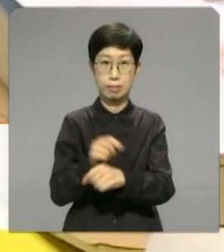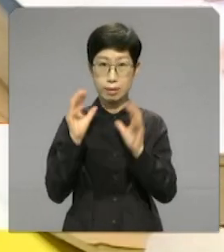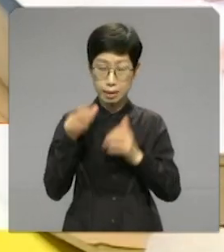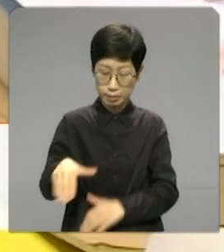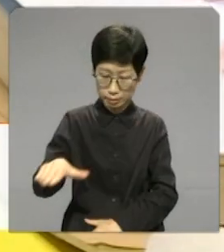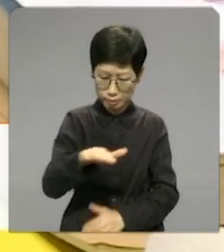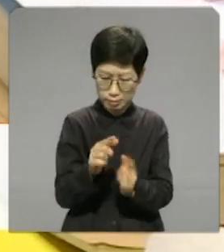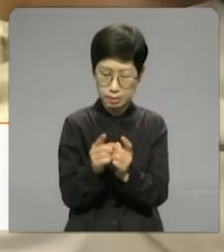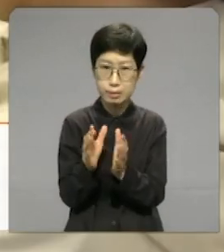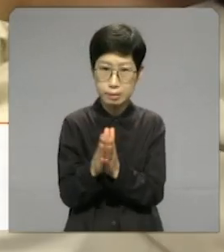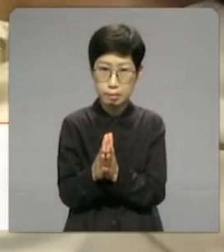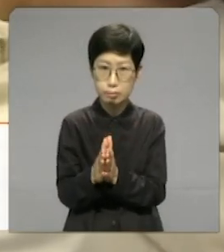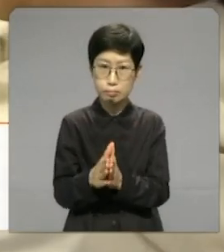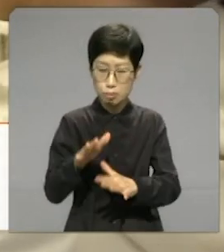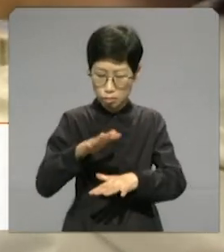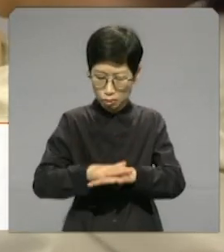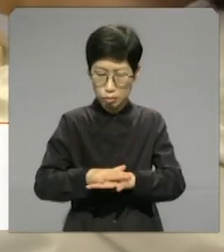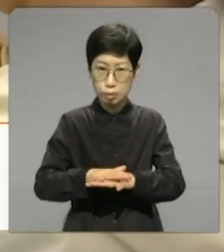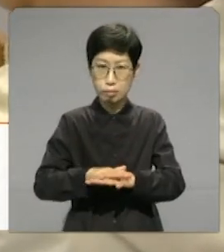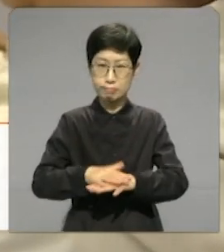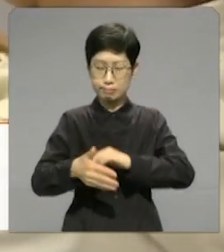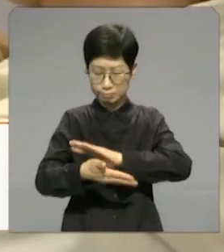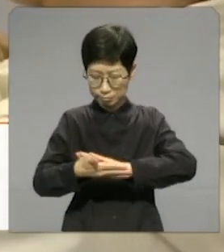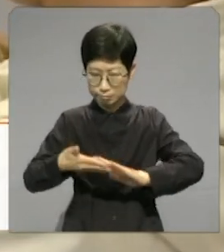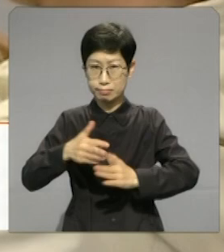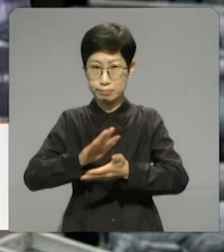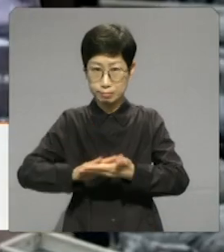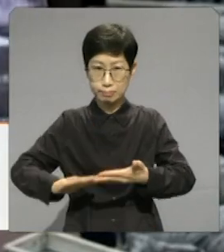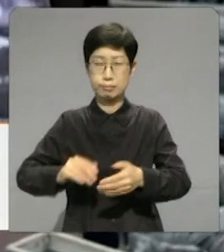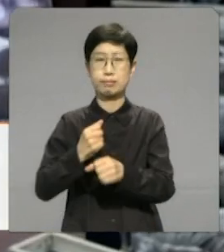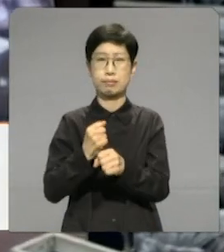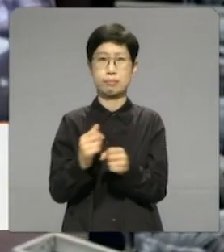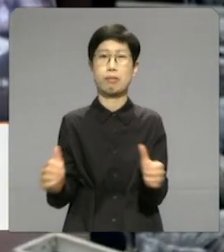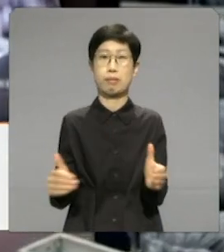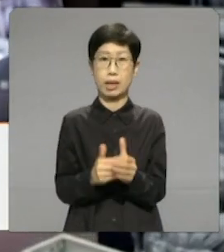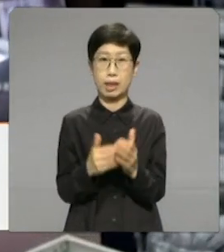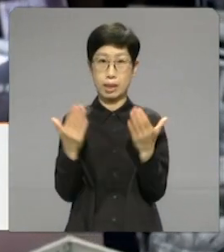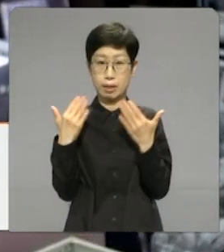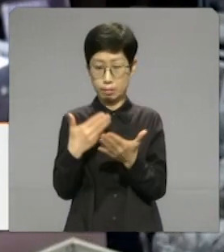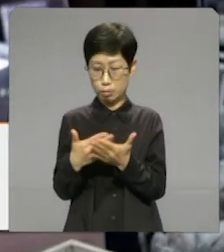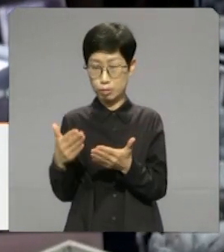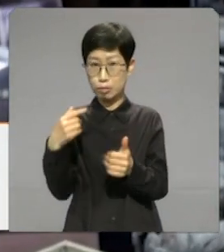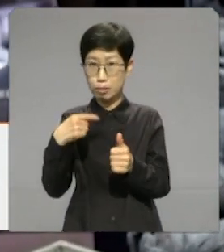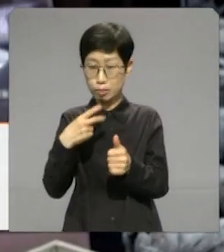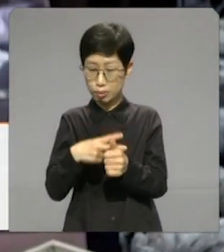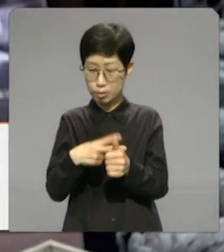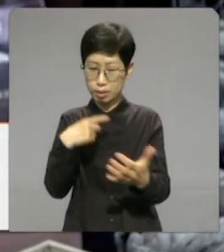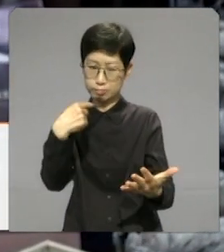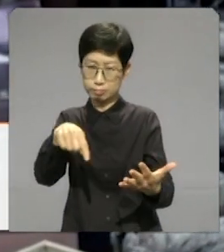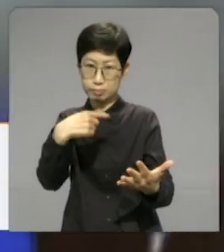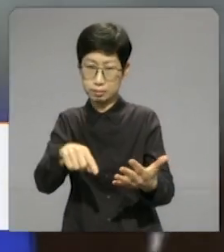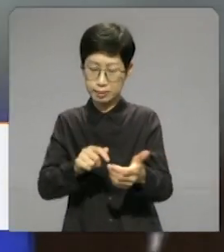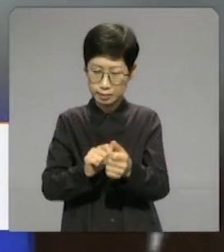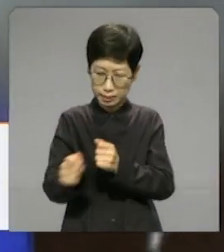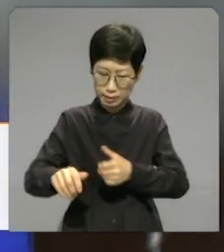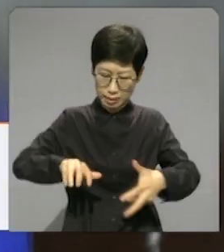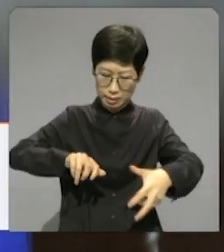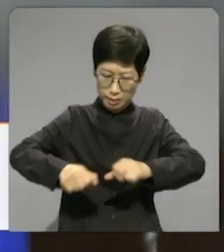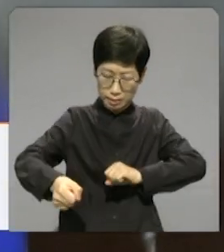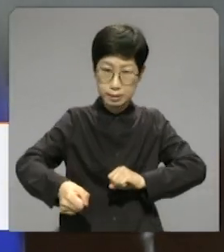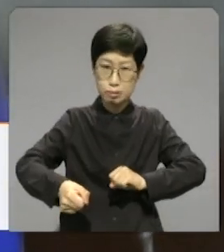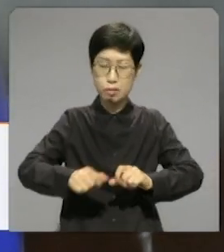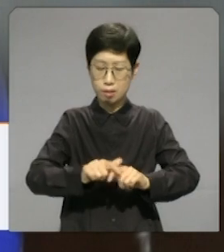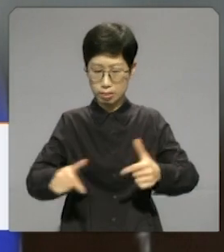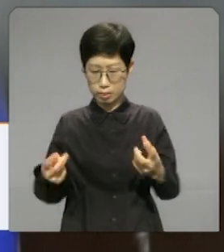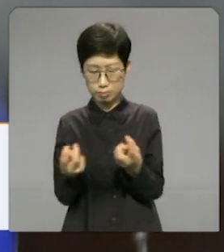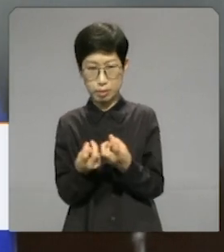손에서 한 땀 한 땀 만들어졌다는 사실입니다 학교 미술교사의 가르침에 따라 찢기 비틀기 짜기